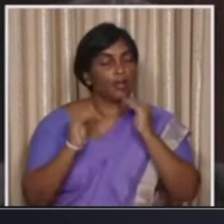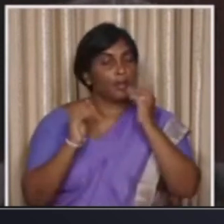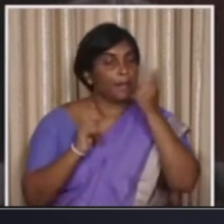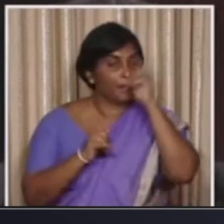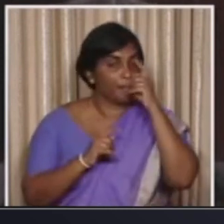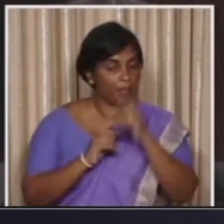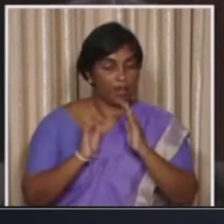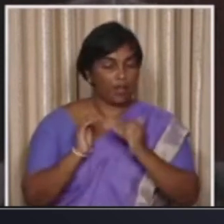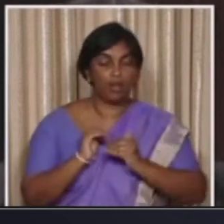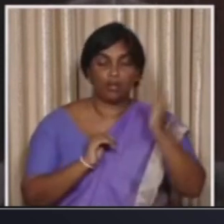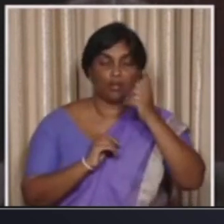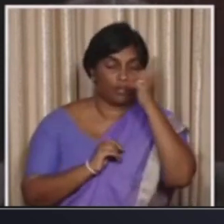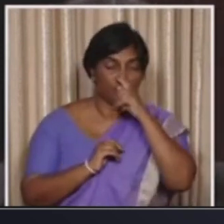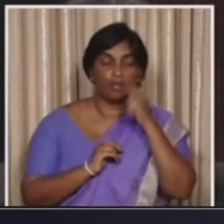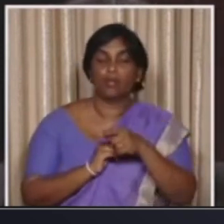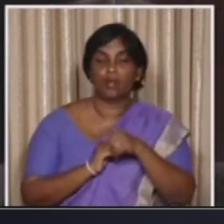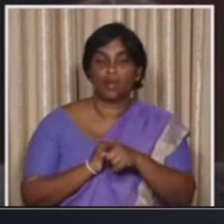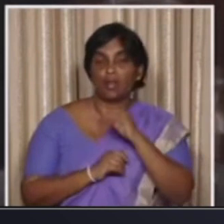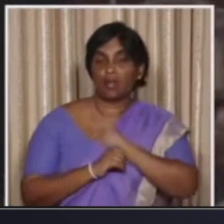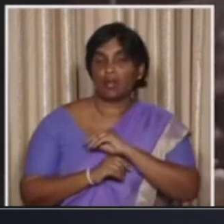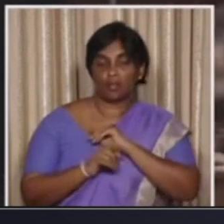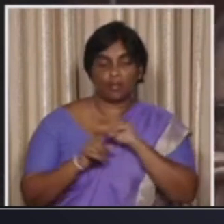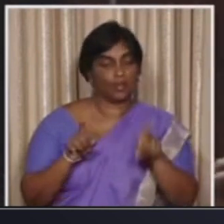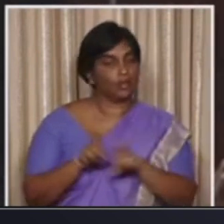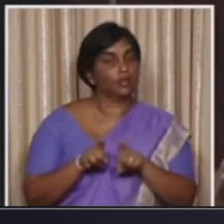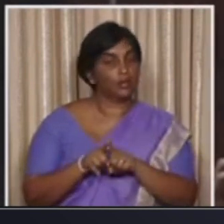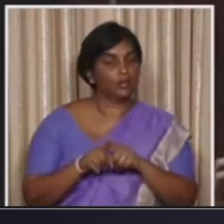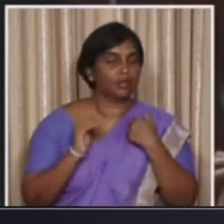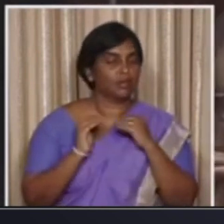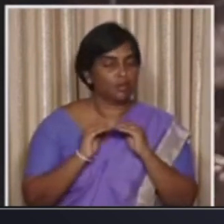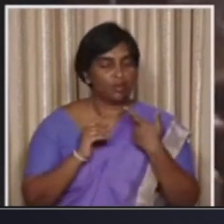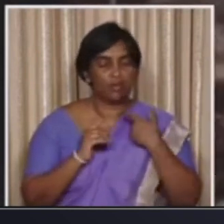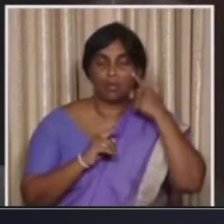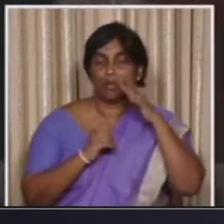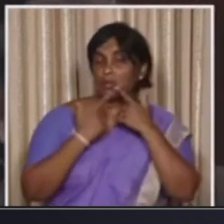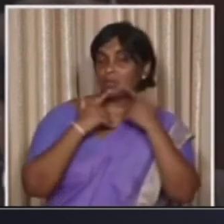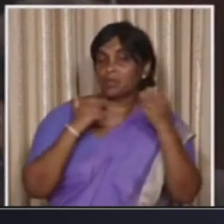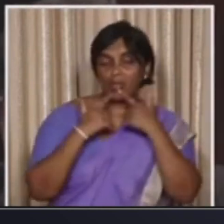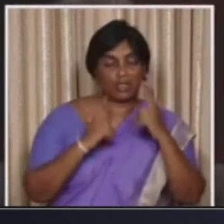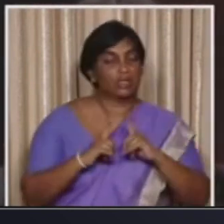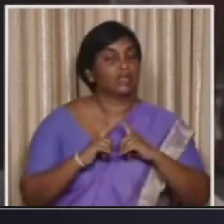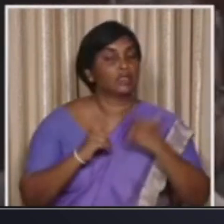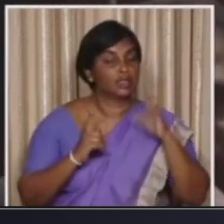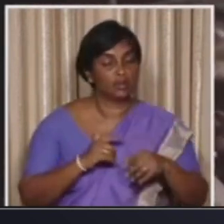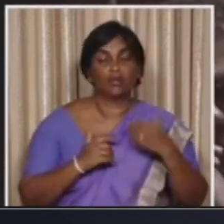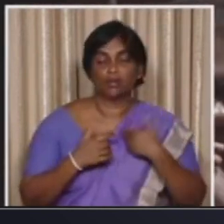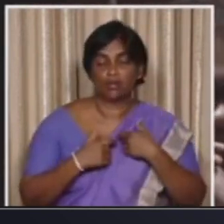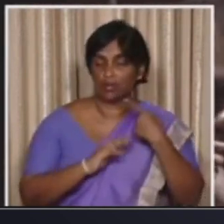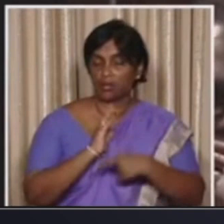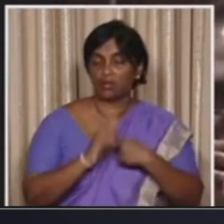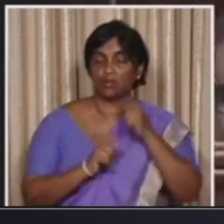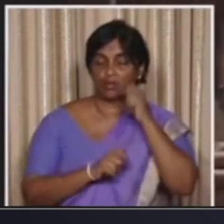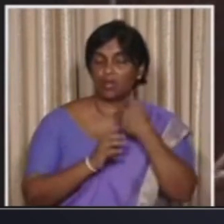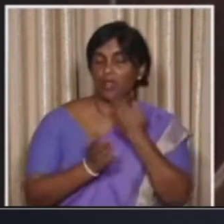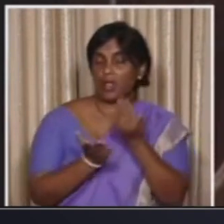වැඩි පඩි ඔන්න ඔය වගේ ආදායමට ගැළපෙන නොගැළපෙන සාටෝප උදාර ජීවිත ගත කරන්න අපි රටටත් ලෝකයටත්